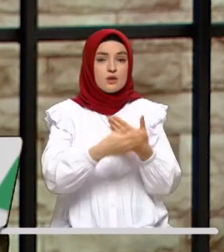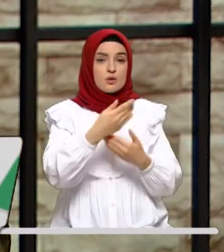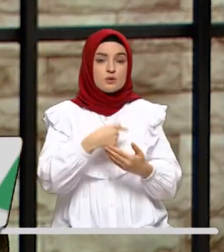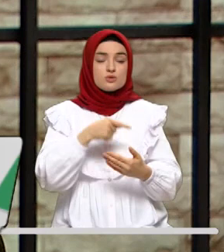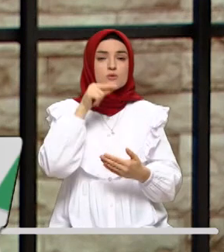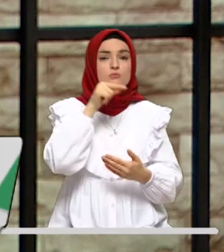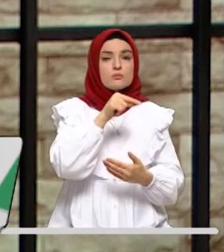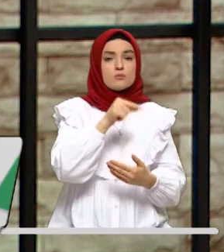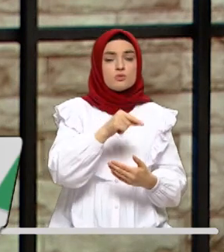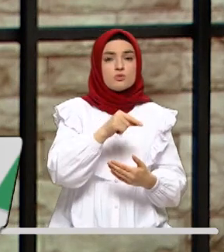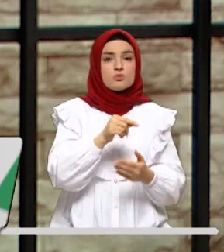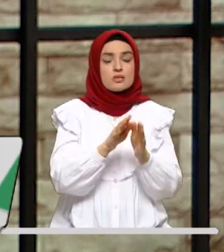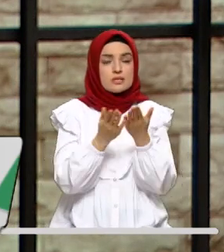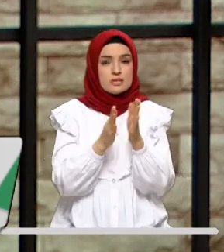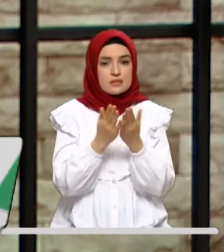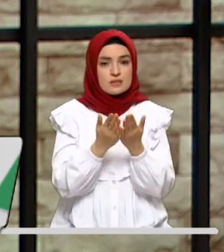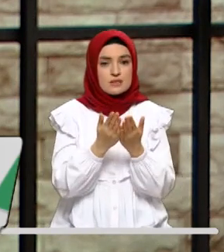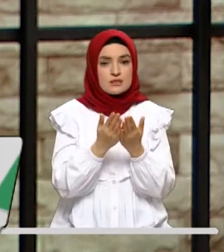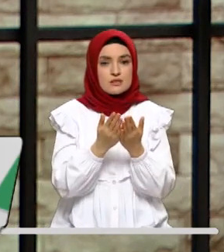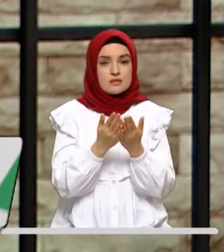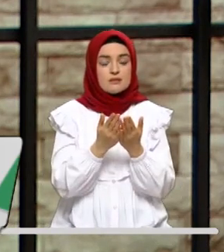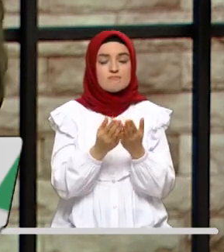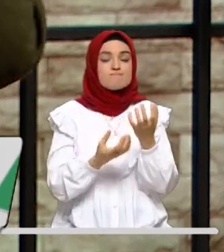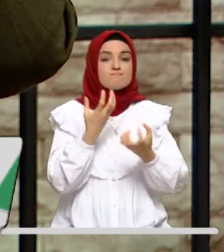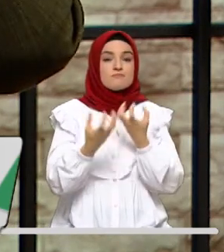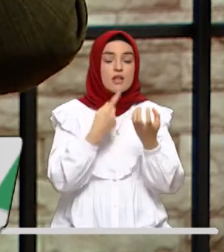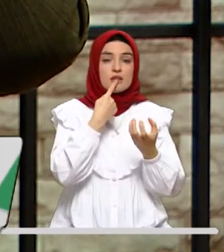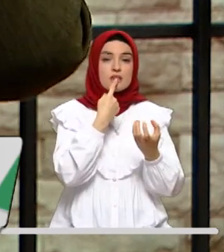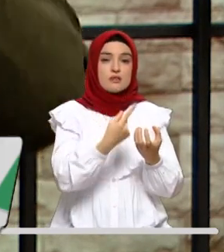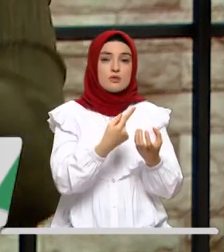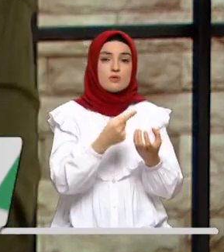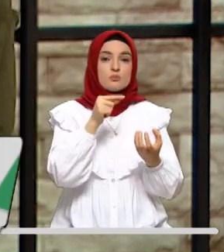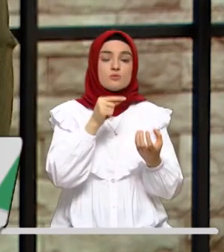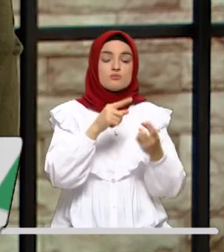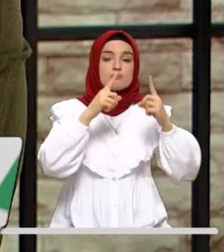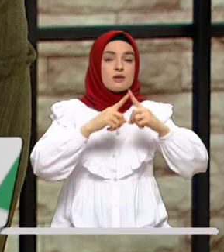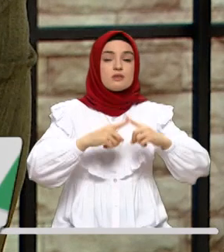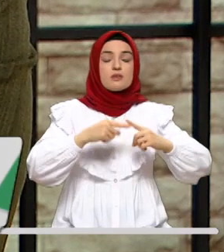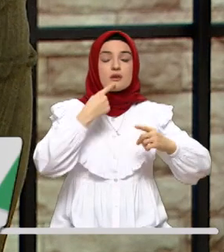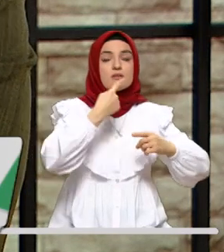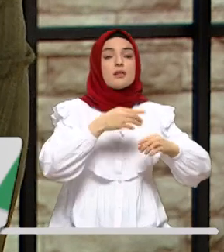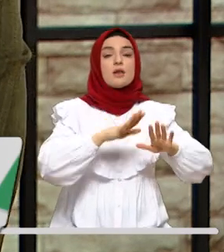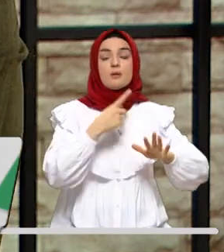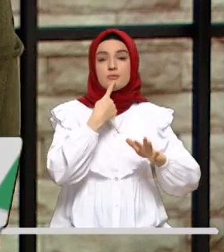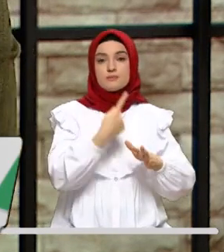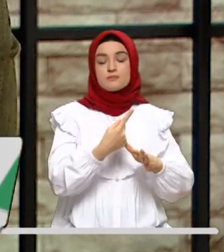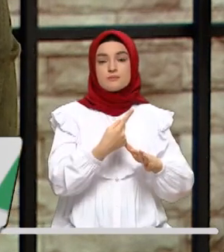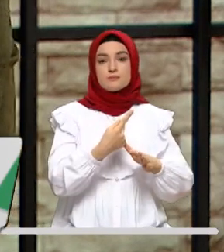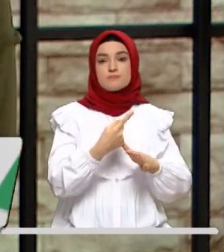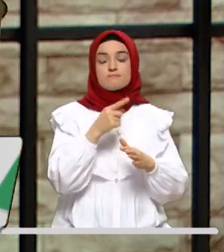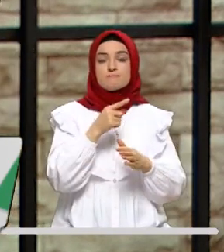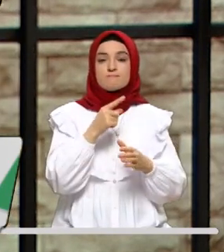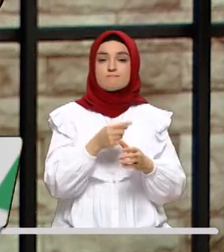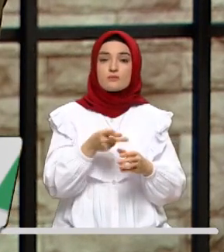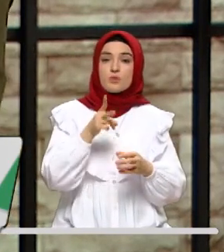bu kitabı, tercümeyi yak. Ben yarın Ruzi Mahşer'de hesap veremem. Yozgatlı İhsan Efendi de ölürken